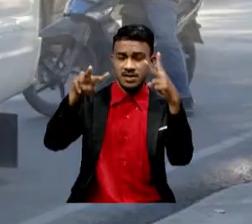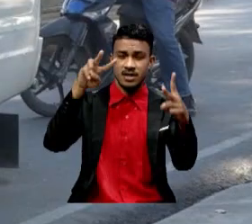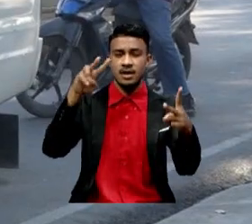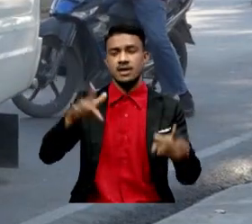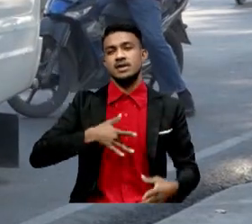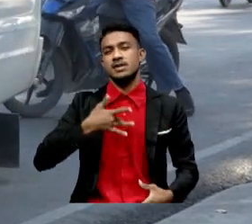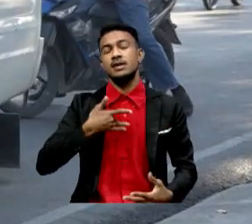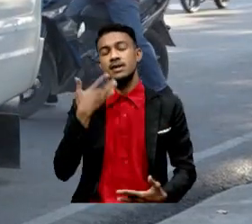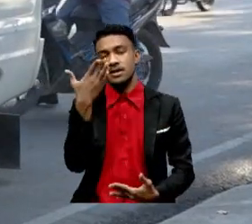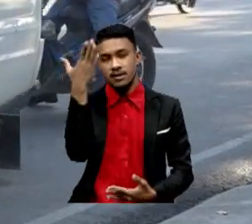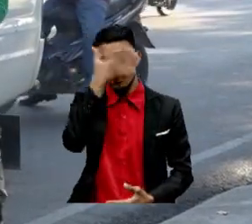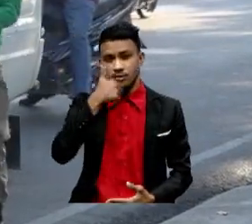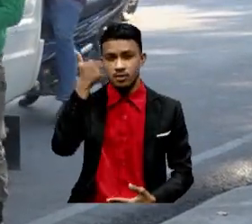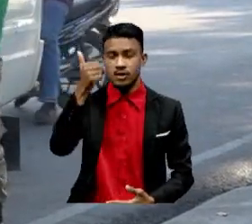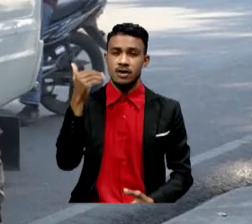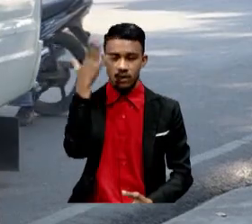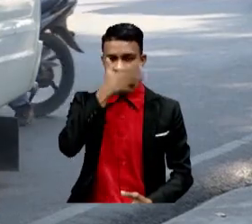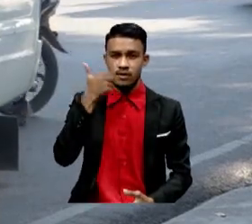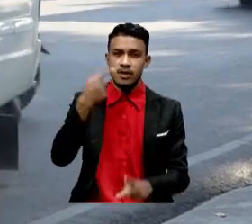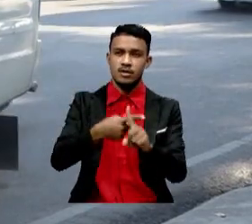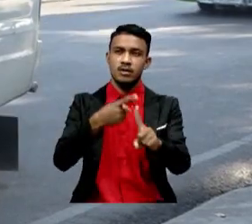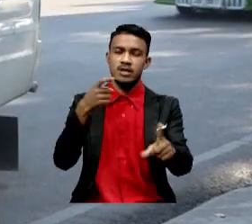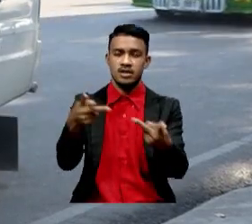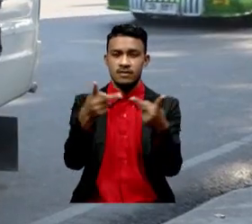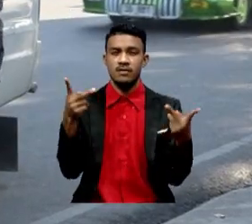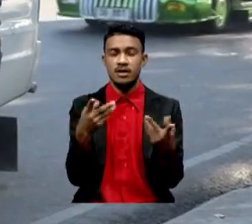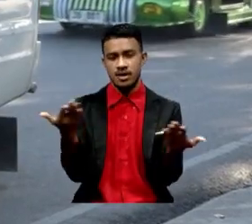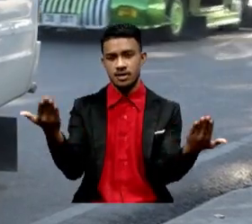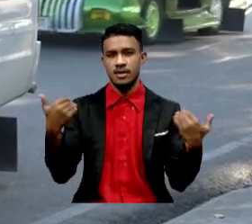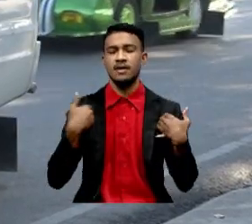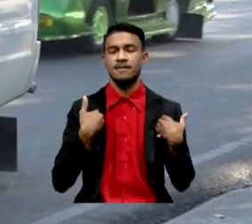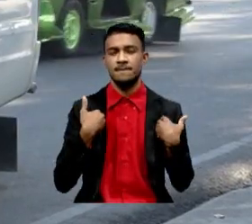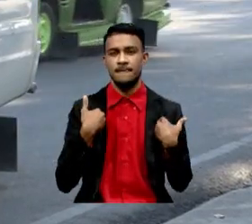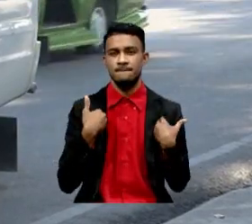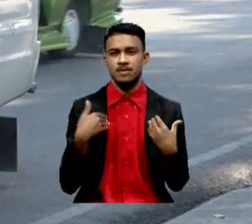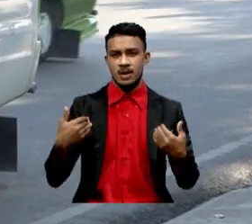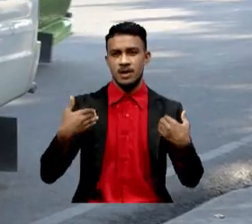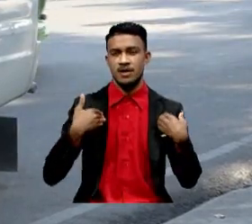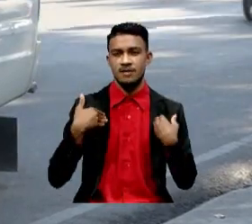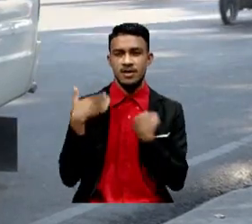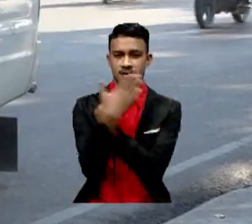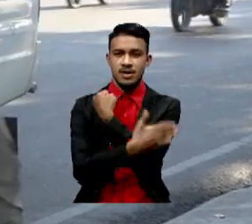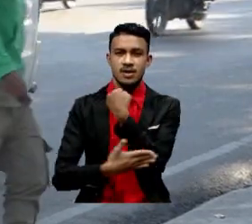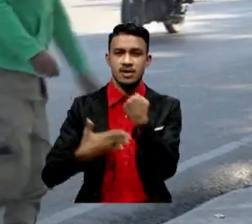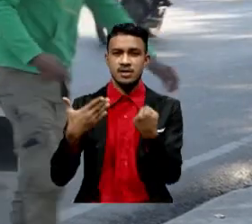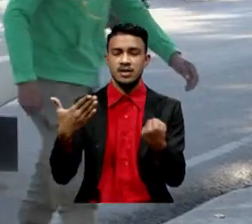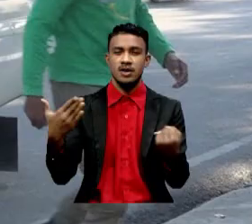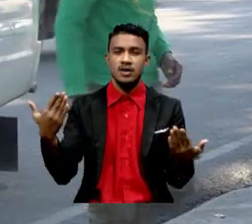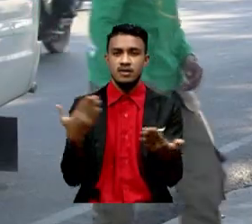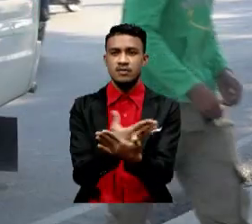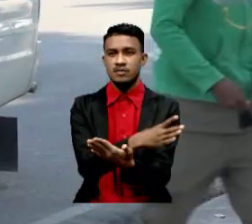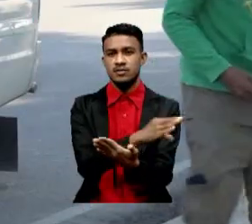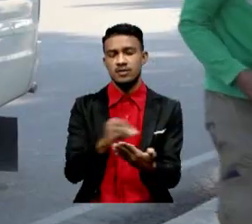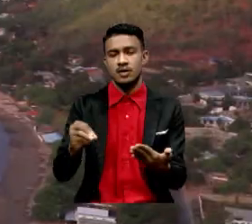furak. Furak mai hose potensia sira nebe iha. Iha paisazeng original. Hare husi